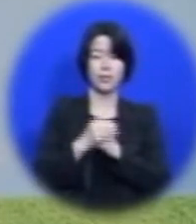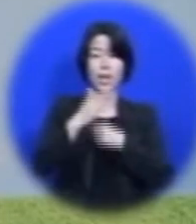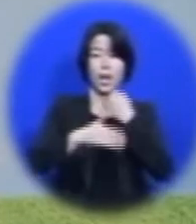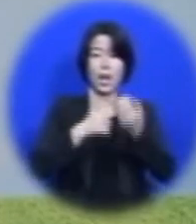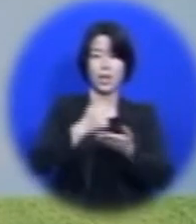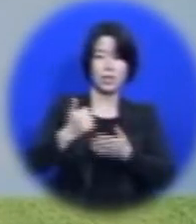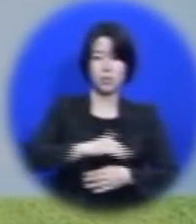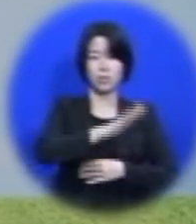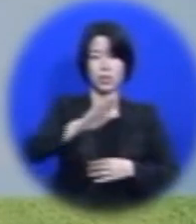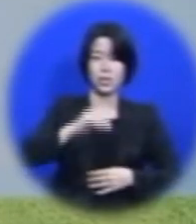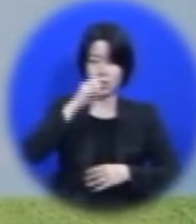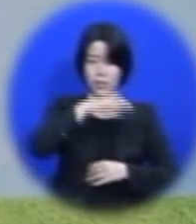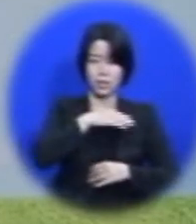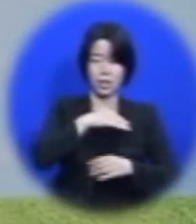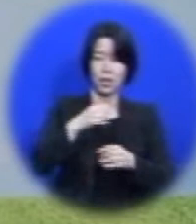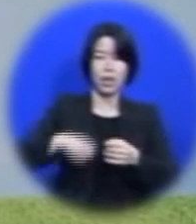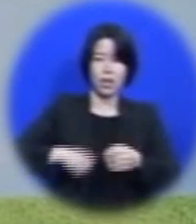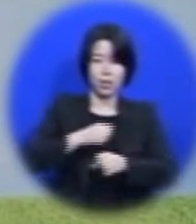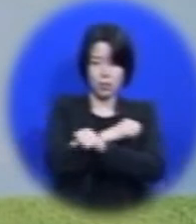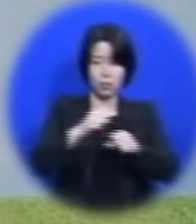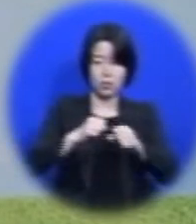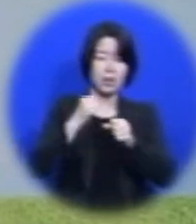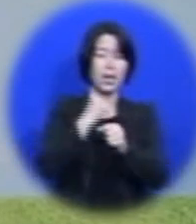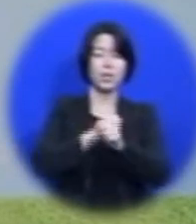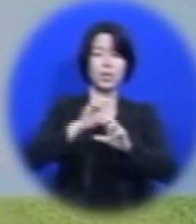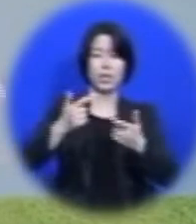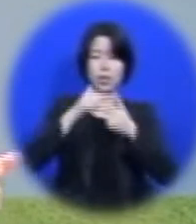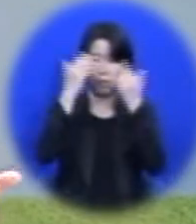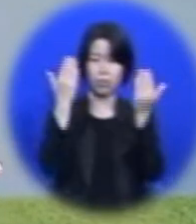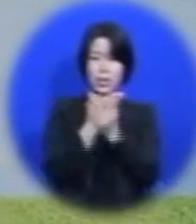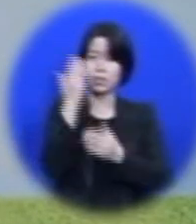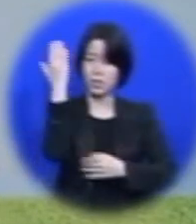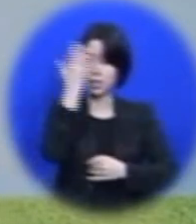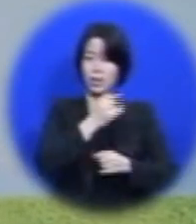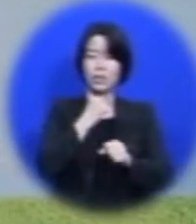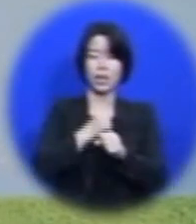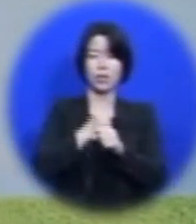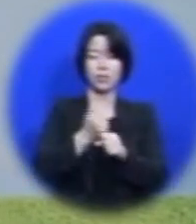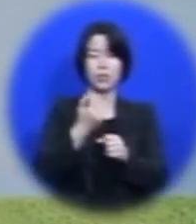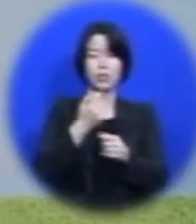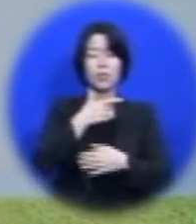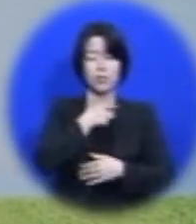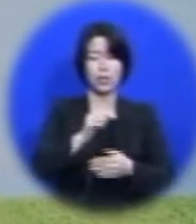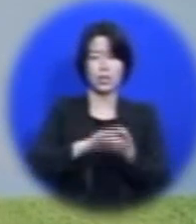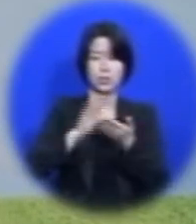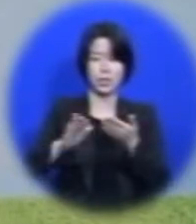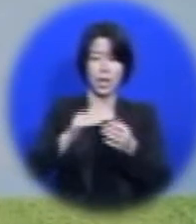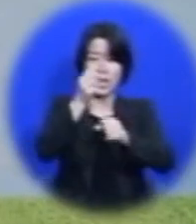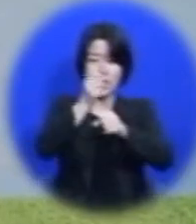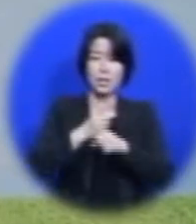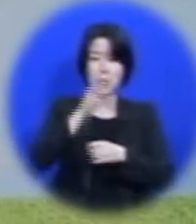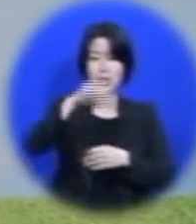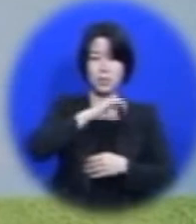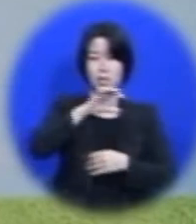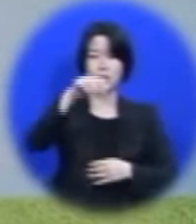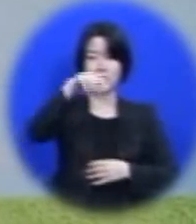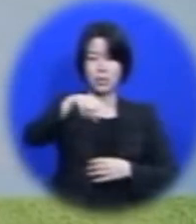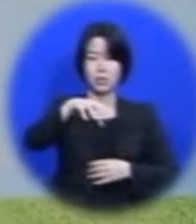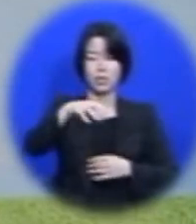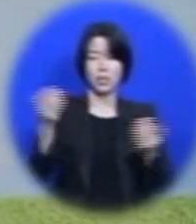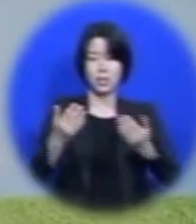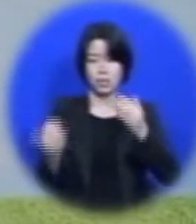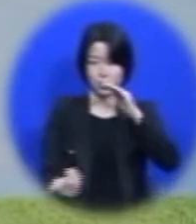하나님은 우리를 그저 용서만 하시려고 하는 게 아니고 완전히 깨끗하게 하시기를 원하십니다. 그리고 이미 십자가에서 그 일을